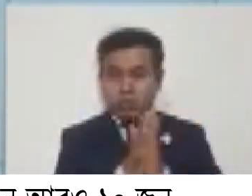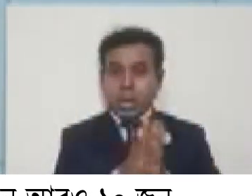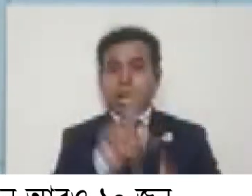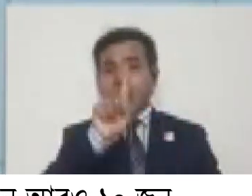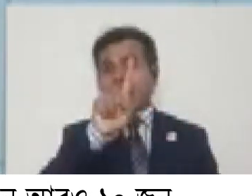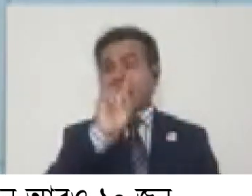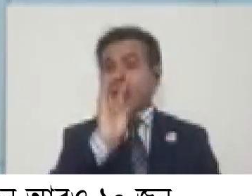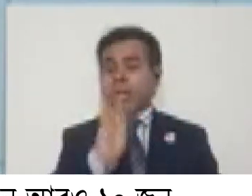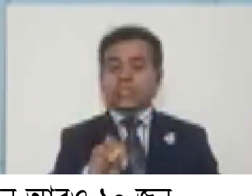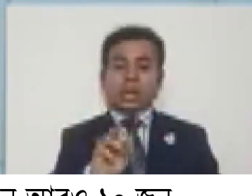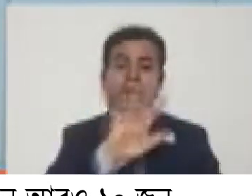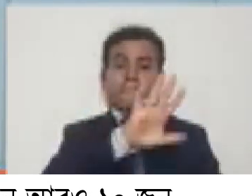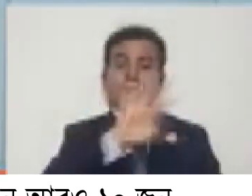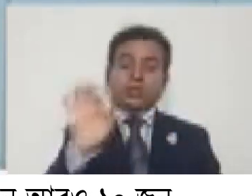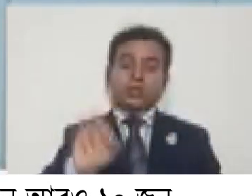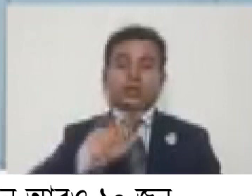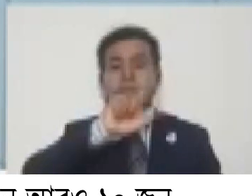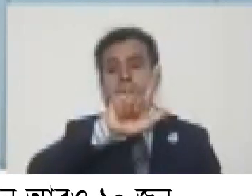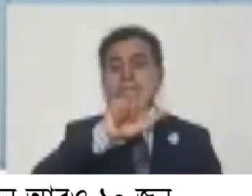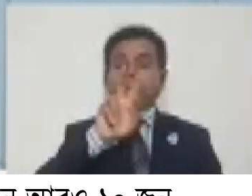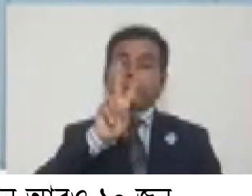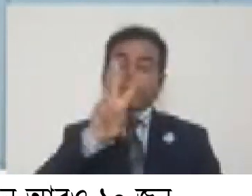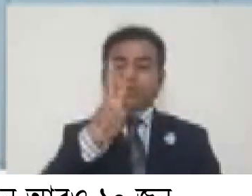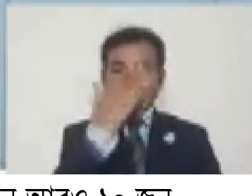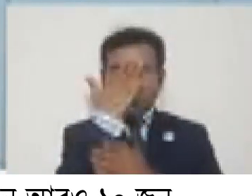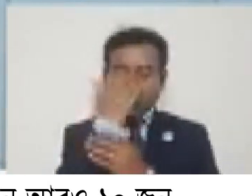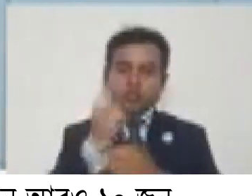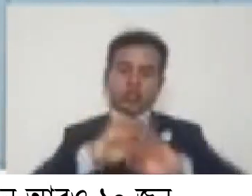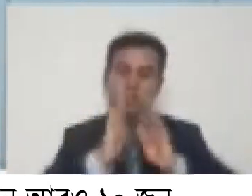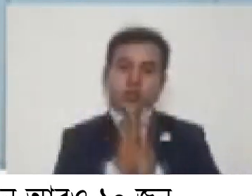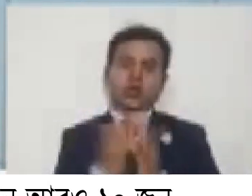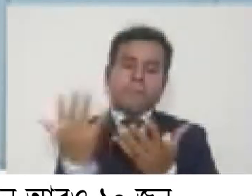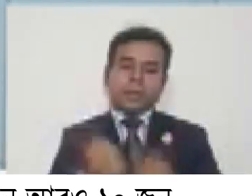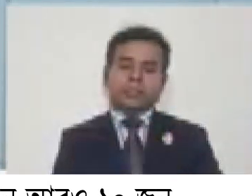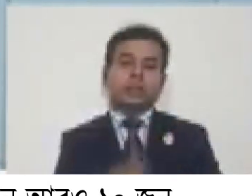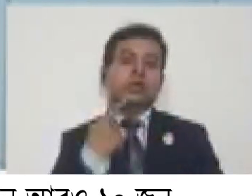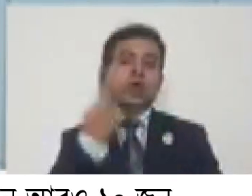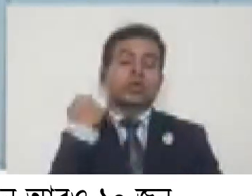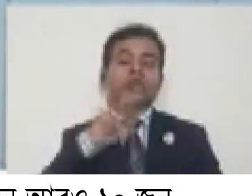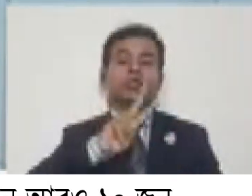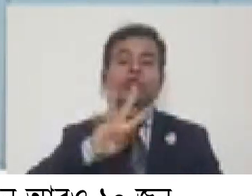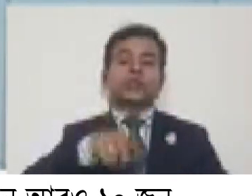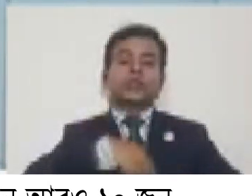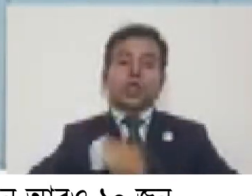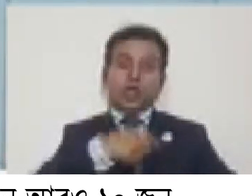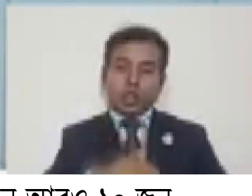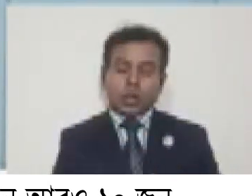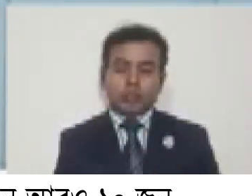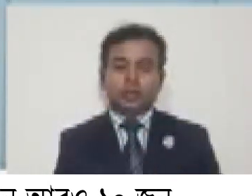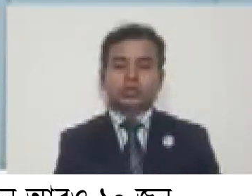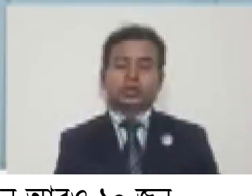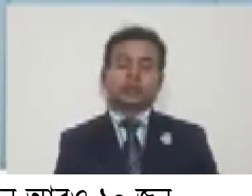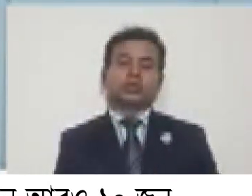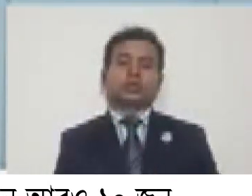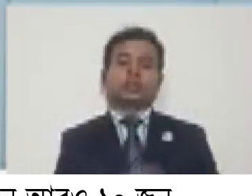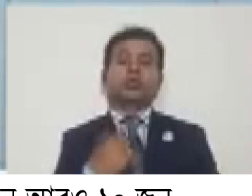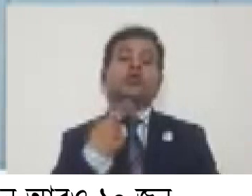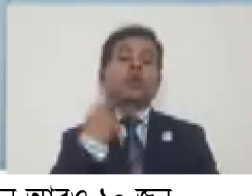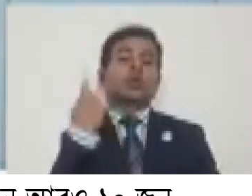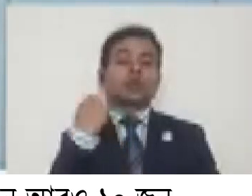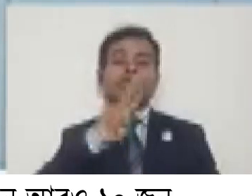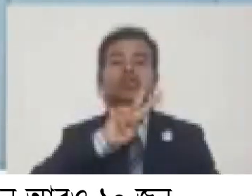1572 জন। গত 24 ঘন্টায় দুঃখের সাথে জানাচ্ছি গত 24 ঘন্টায় মৃত্যুবরণ করেছেন